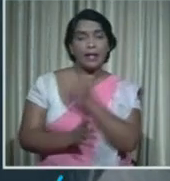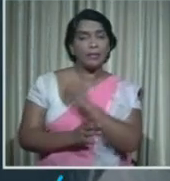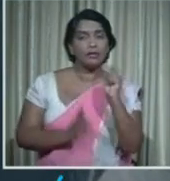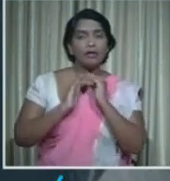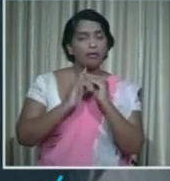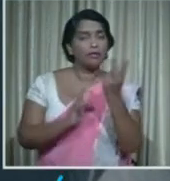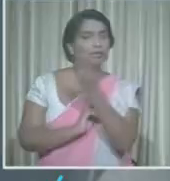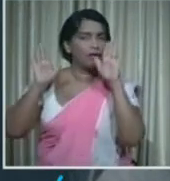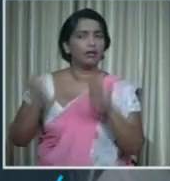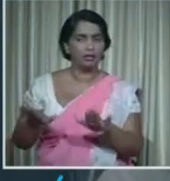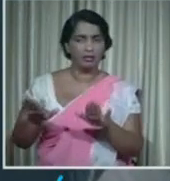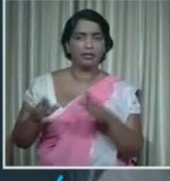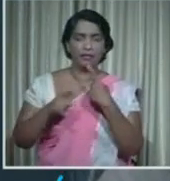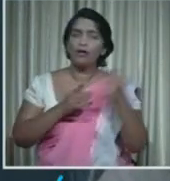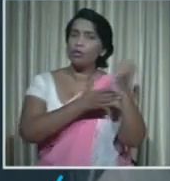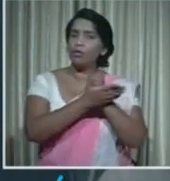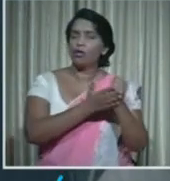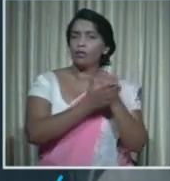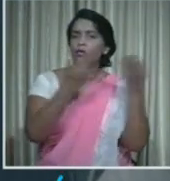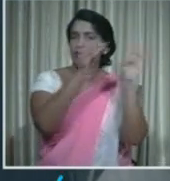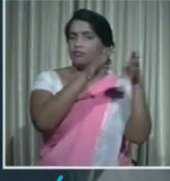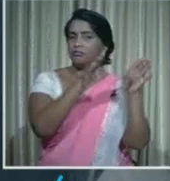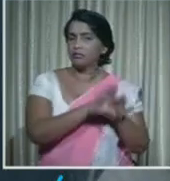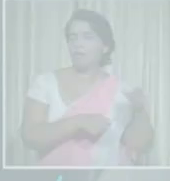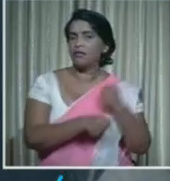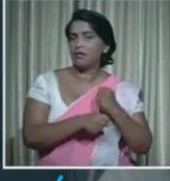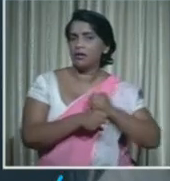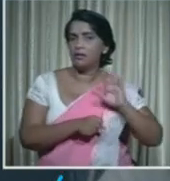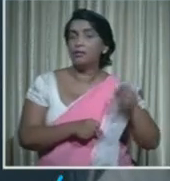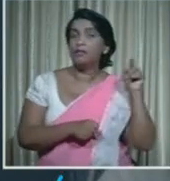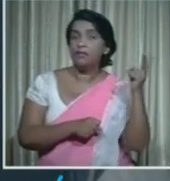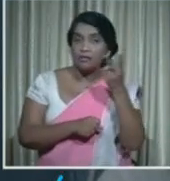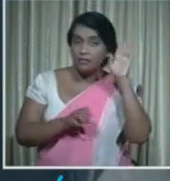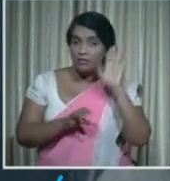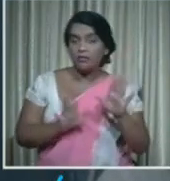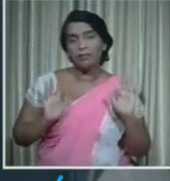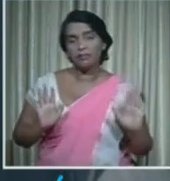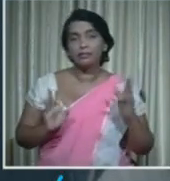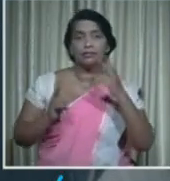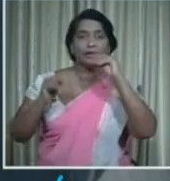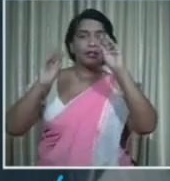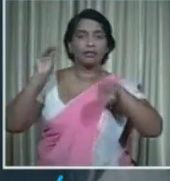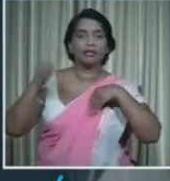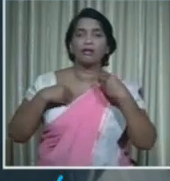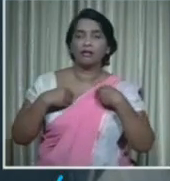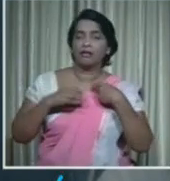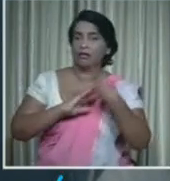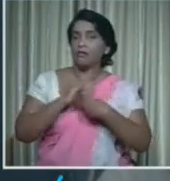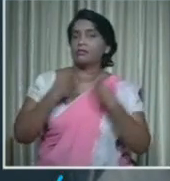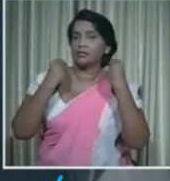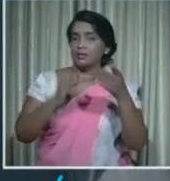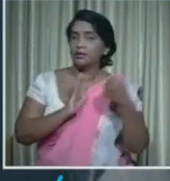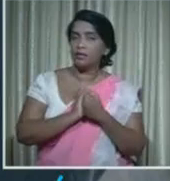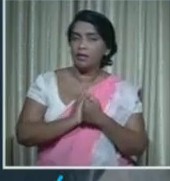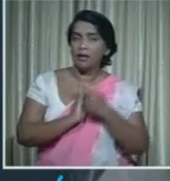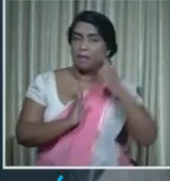කාර්යාලය පමණක් රඳවගෙන අනිත් සියල්ල අයින් කර ගැනීම සඳහා තමයි මේ ආණ්ඩුව කඩ. මොකද ඒ දෙක තිබුණොත් ඇතිනේ දැන් මේ දෙකට විතරයි මේ රට බාර දෙන්නේ. මේ ගරු ඇමතිතුමාගේ මේ